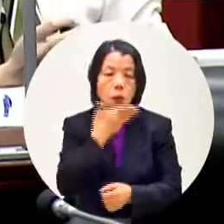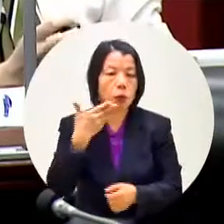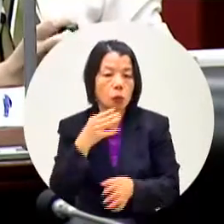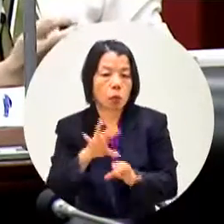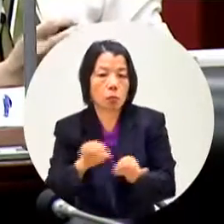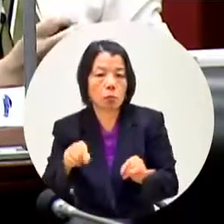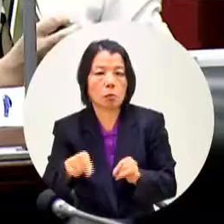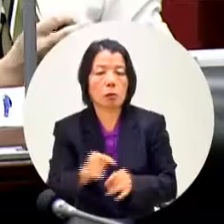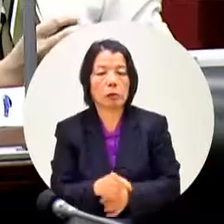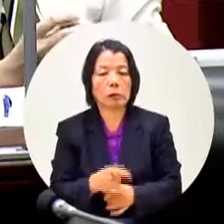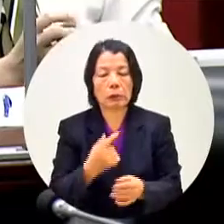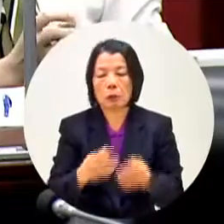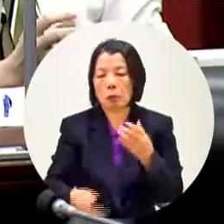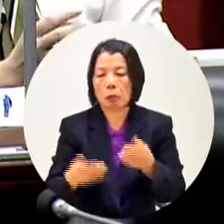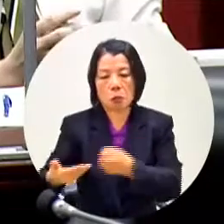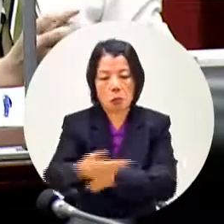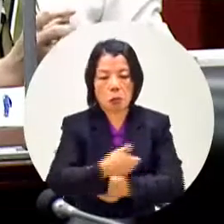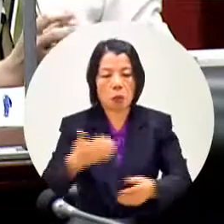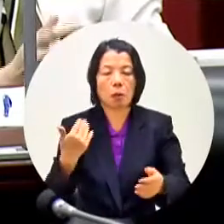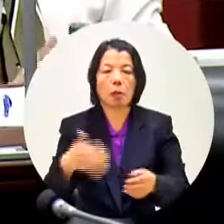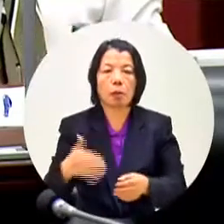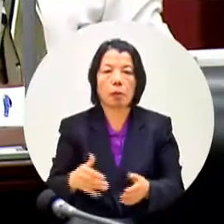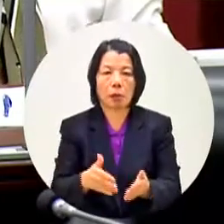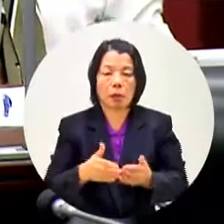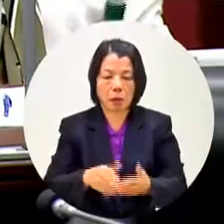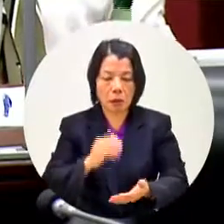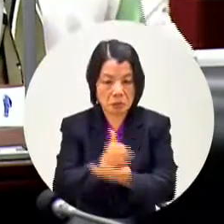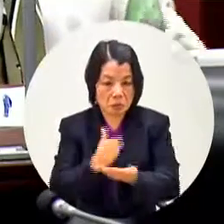因为目前这个公园在去年的时候有